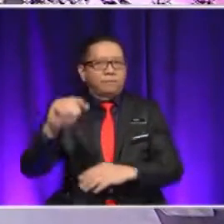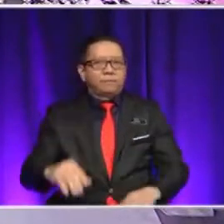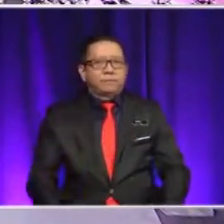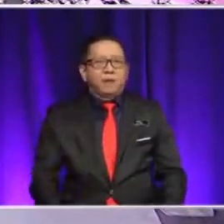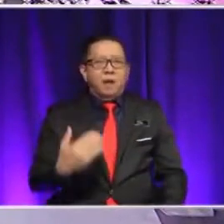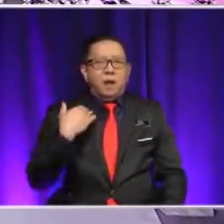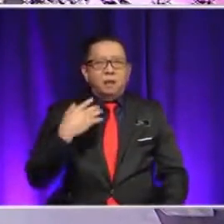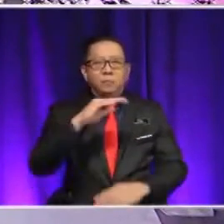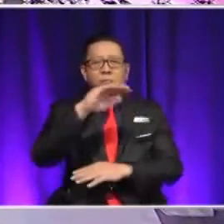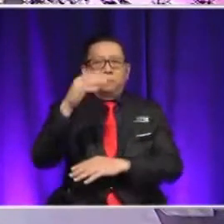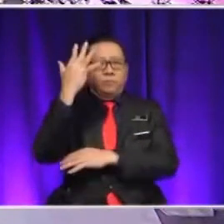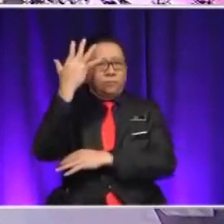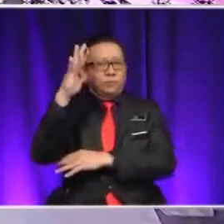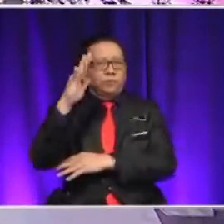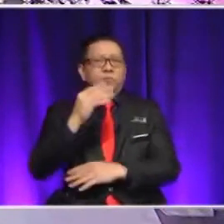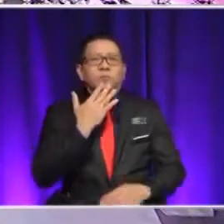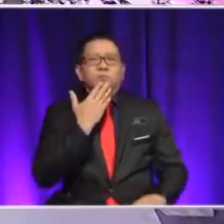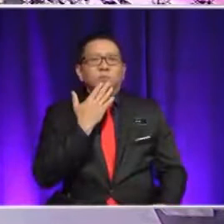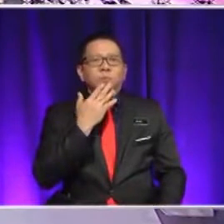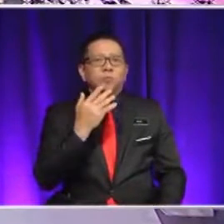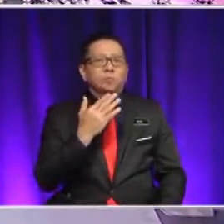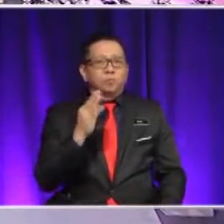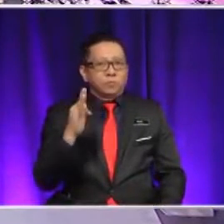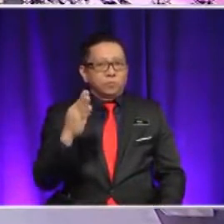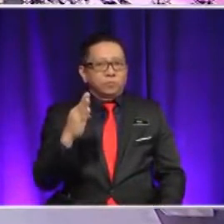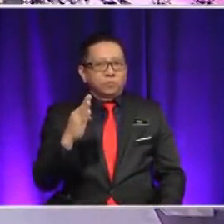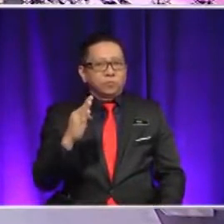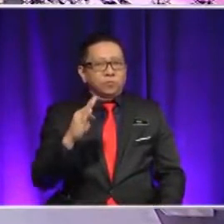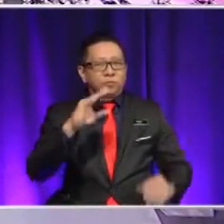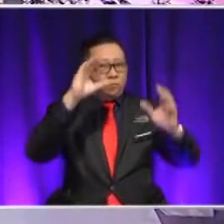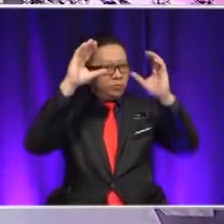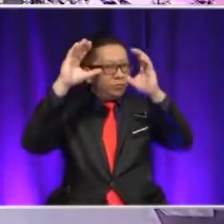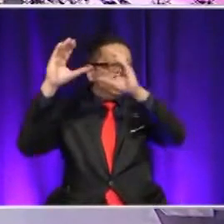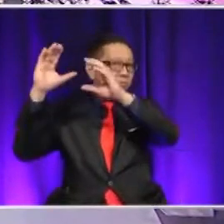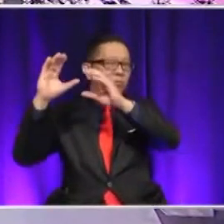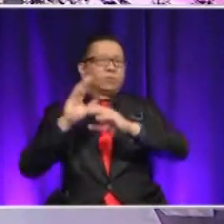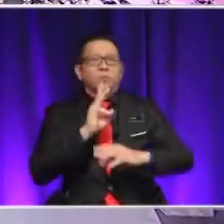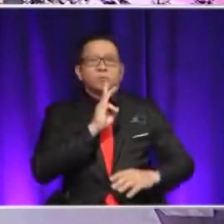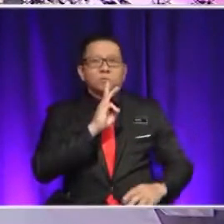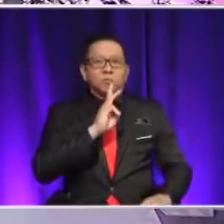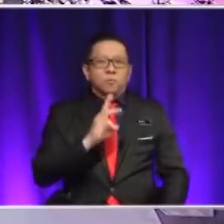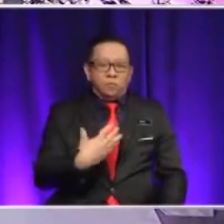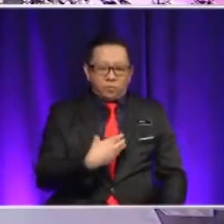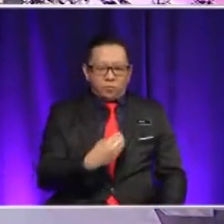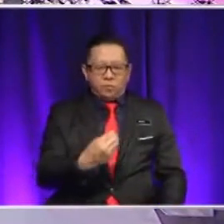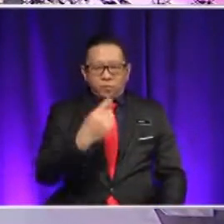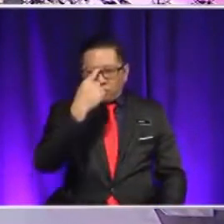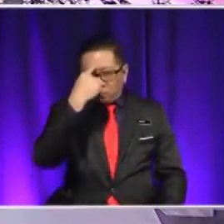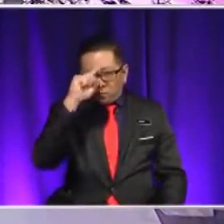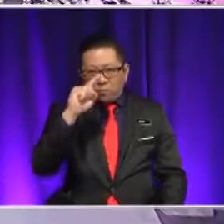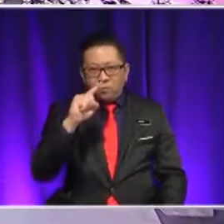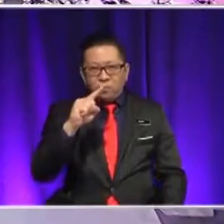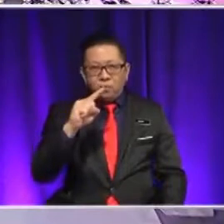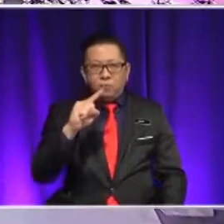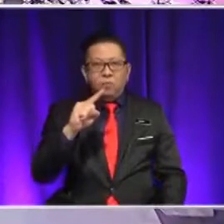Gilbert untuk warna biru kita akan guna pada kesan awan dan I Oke manehna putih kita akan guna pada